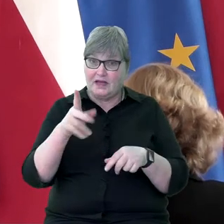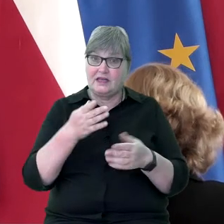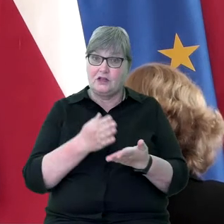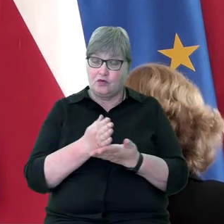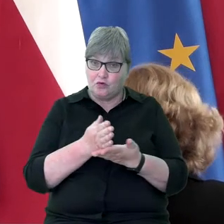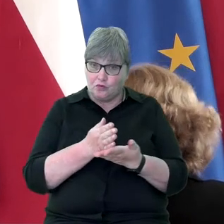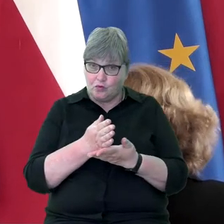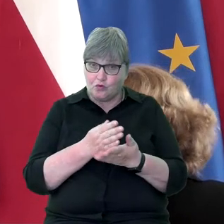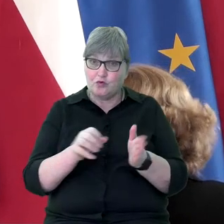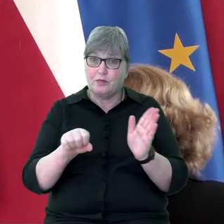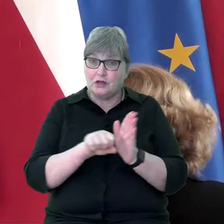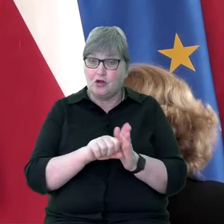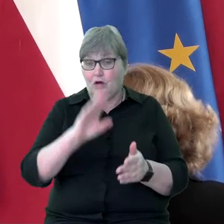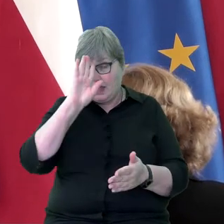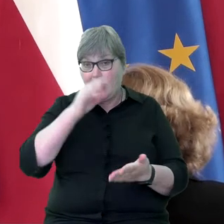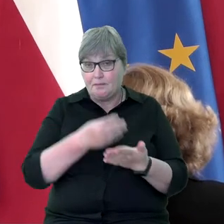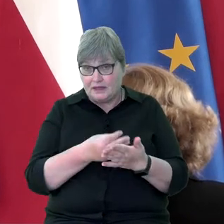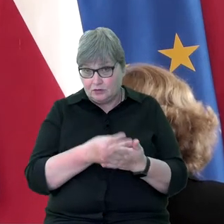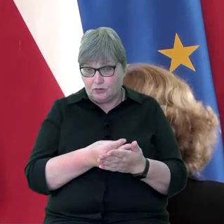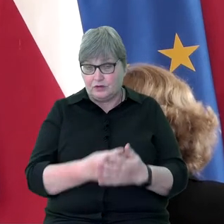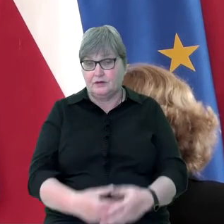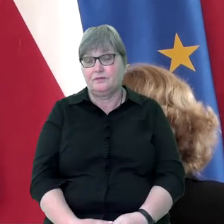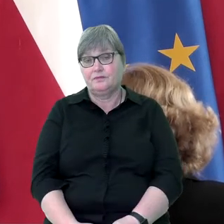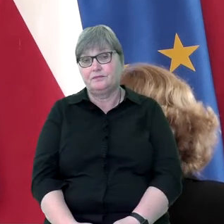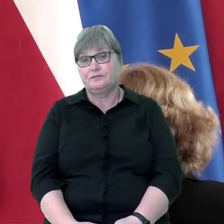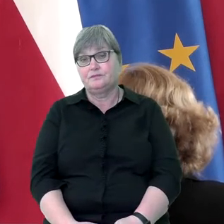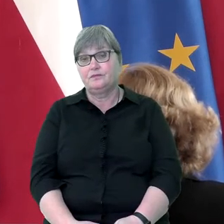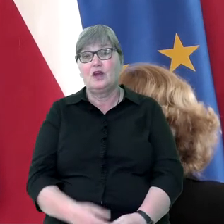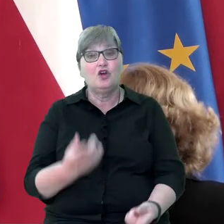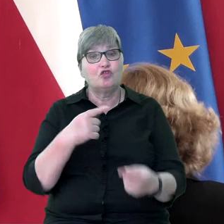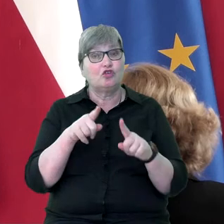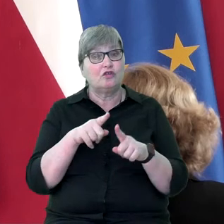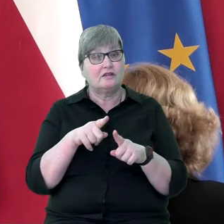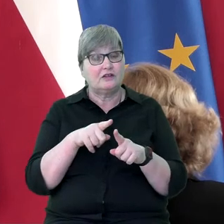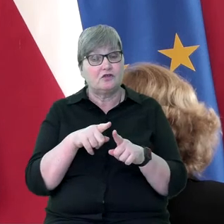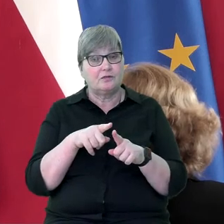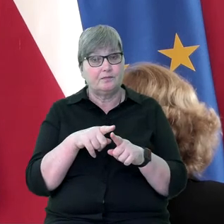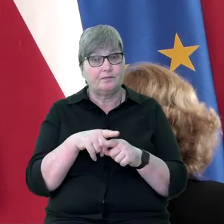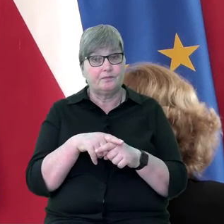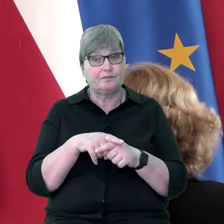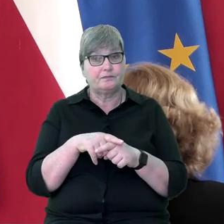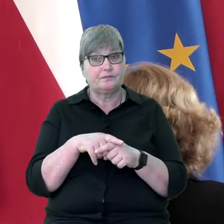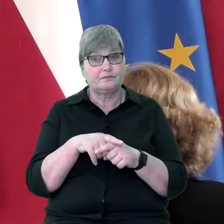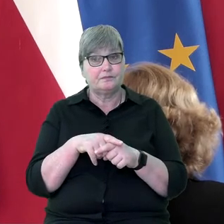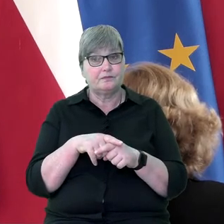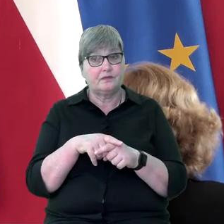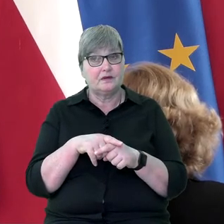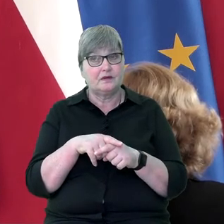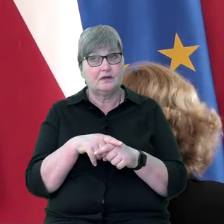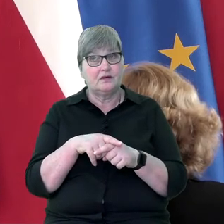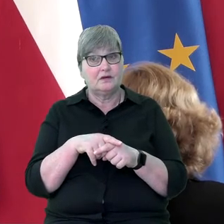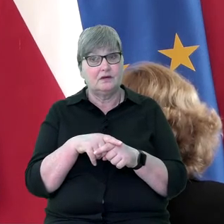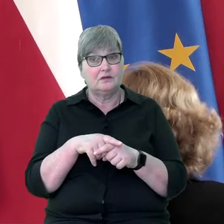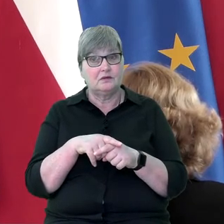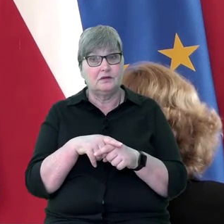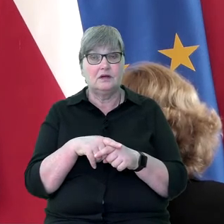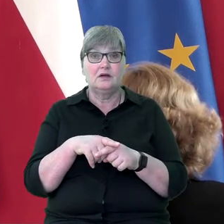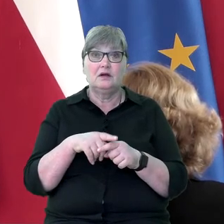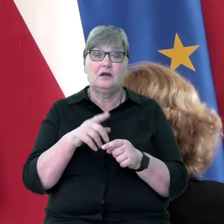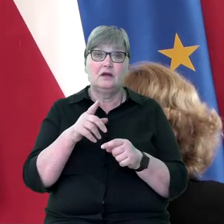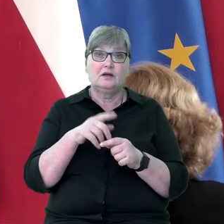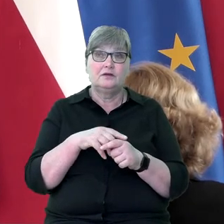urzędnika i przejścia w stan spoczynku. Nie oznaczało to oczywiście, że Ten jeden akt szczegółowo wszystko